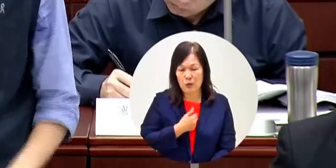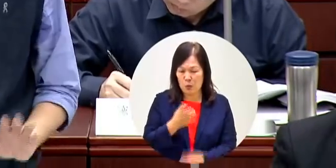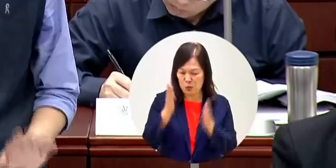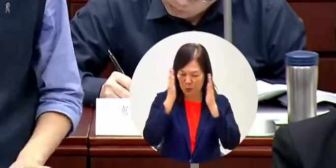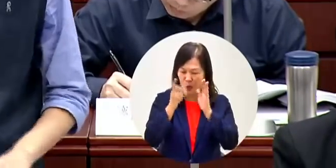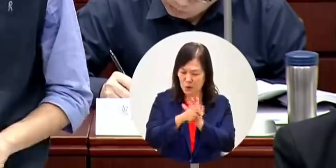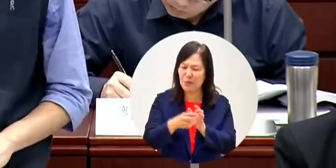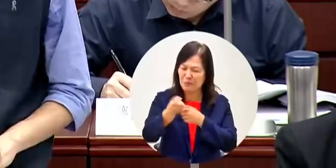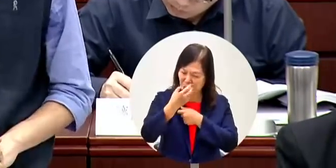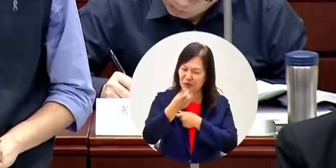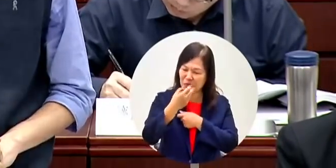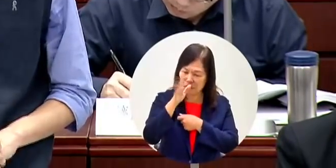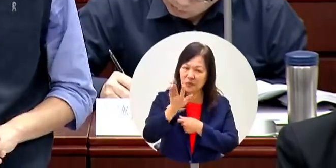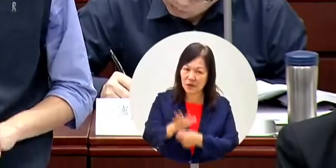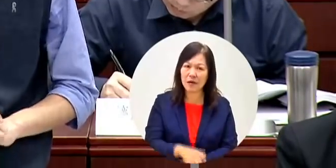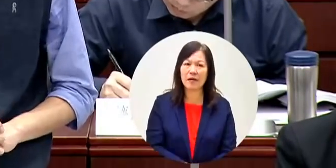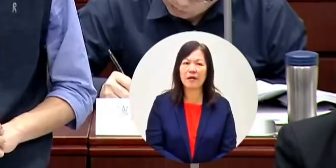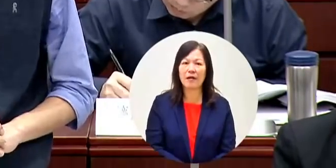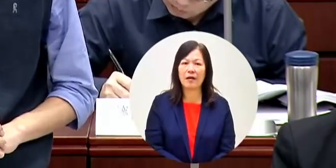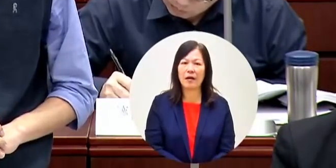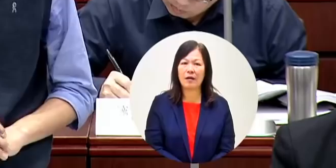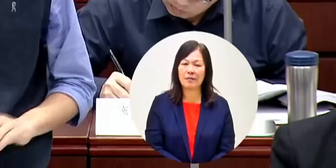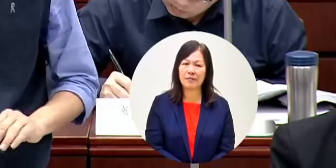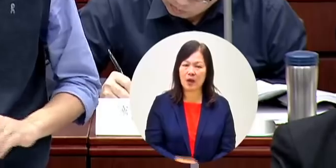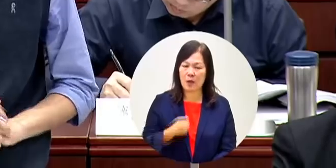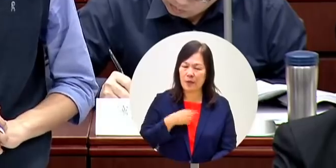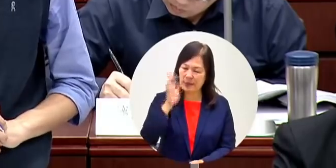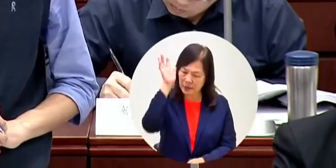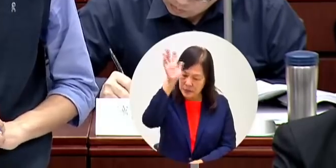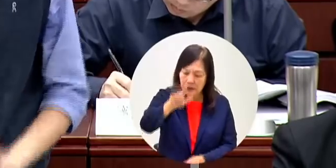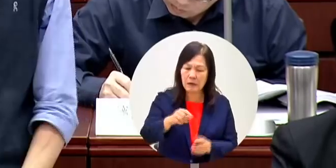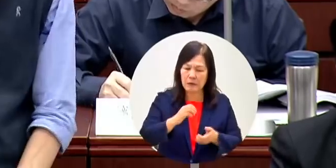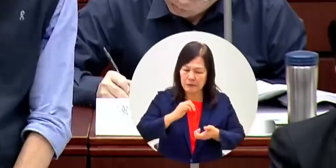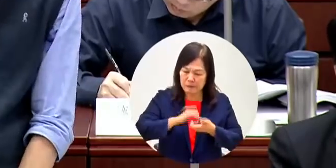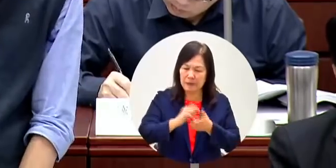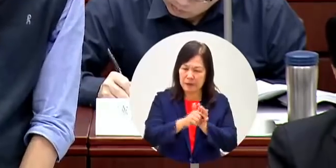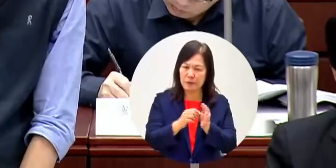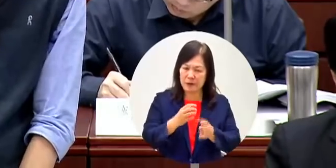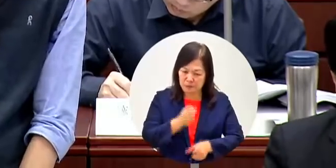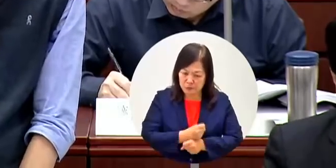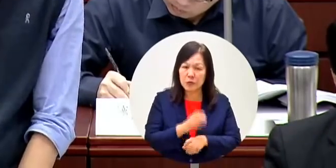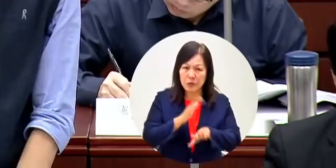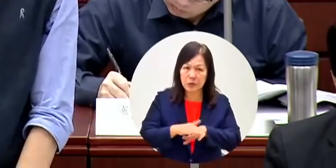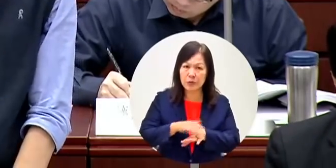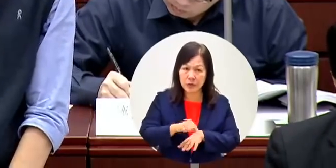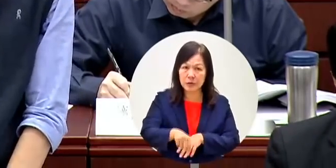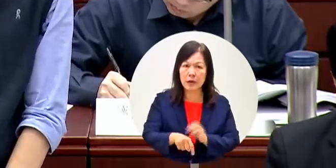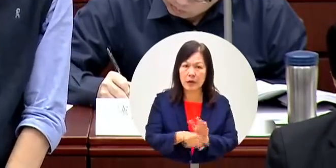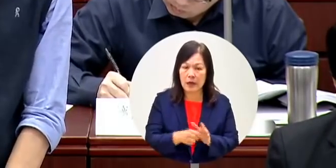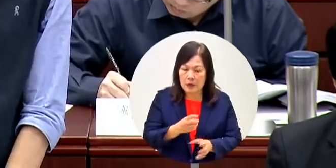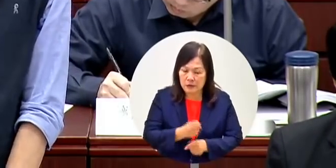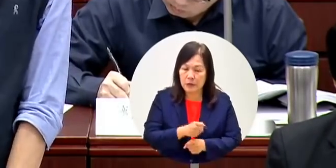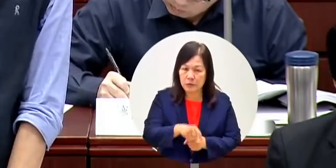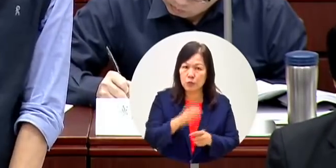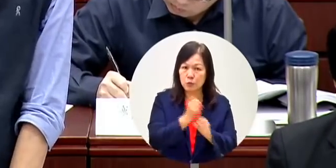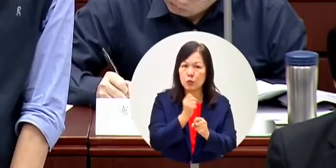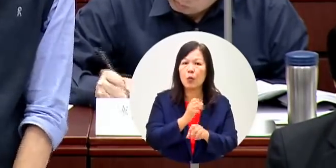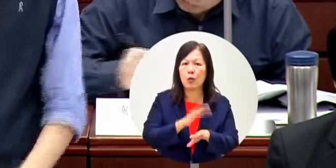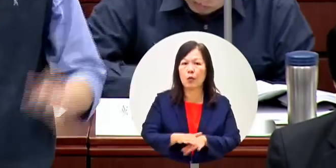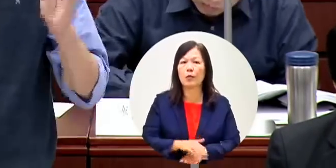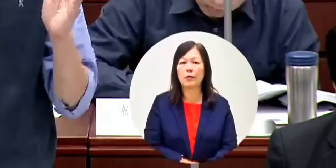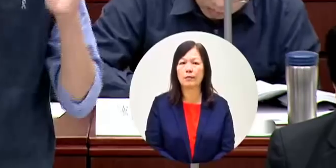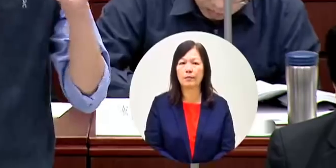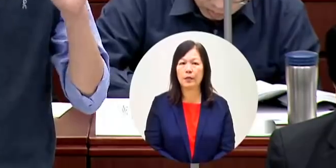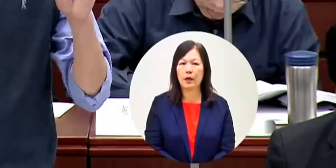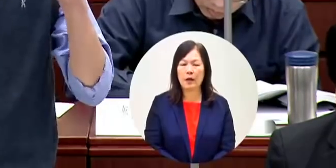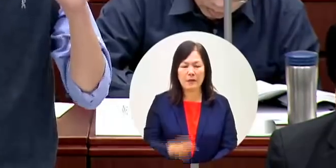心的劝阻，我们将来一定会在谨言慎行这边会更小心的去做，那磨定而后动。但是